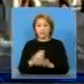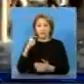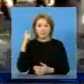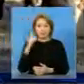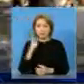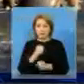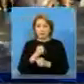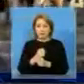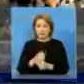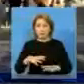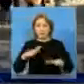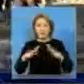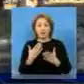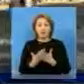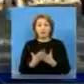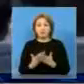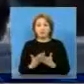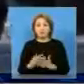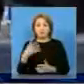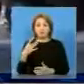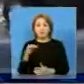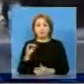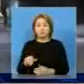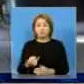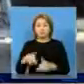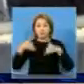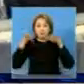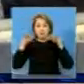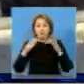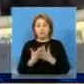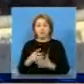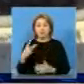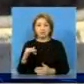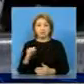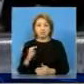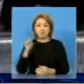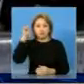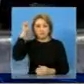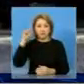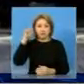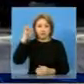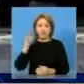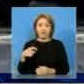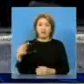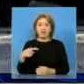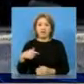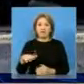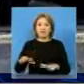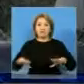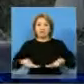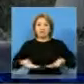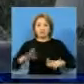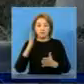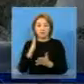қожалығының жұмысы қызу. Бүгінгі күні мұнда 4000-ға жуық ірі қара, 2500 ұсақ мүйізді мал, 1000-нан аса жылқы